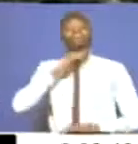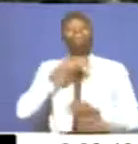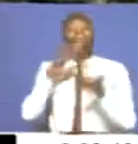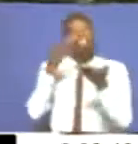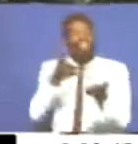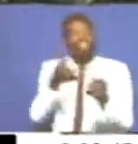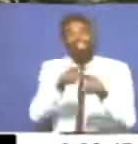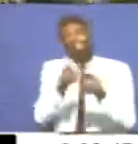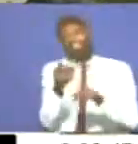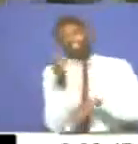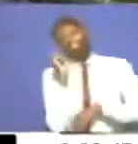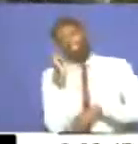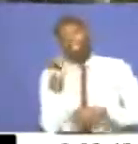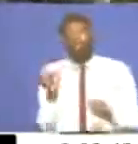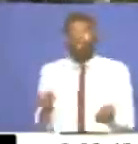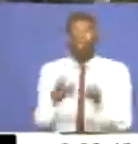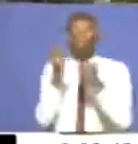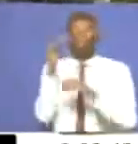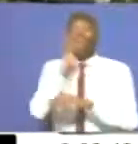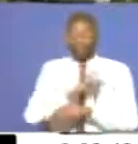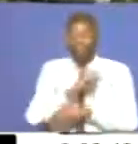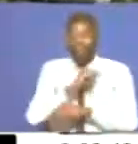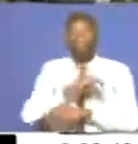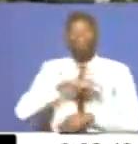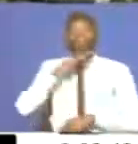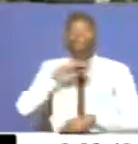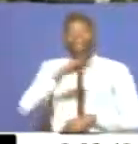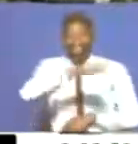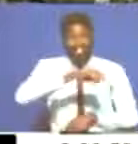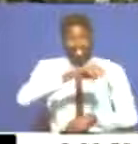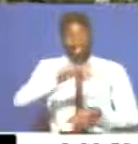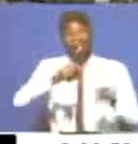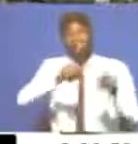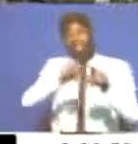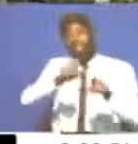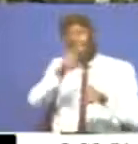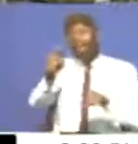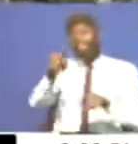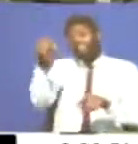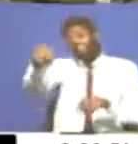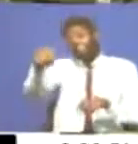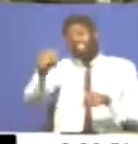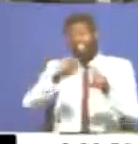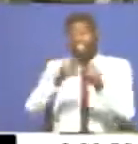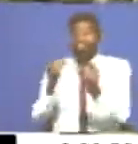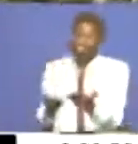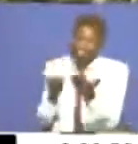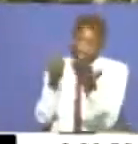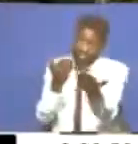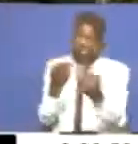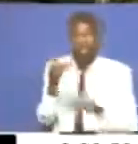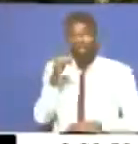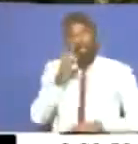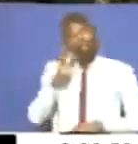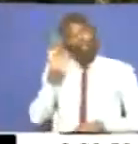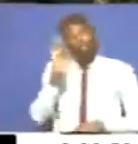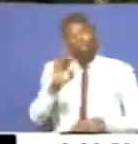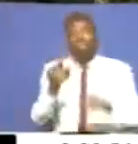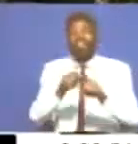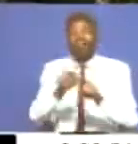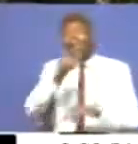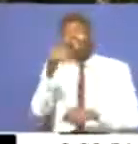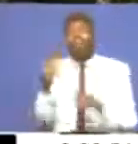yake. Mwili aliuliwa pande huu. So mwingine ameuliwa pande huu tena tumeweka hapo kwake. Alafu wale wawili wako pande wa